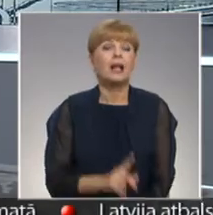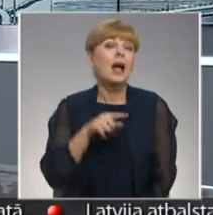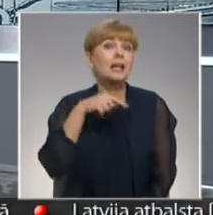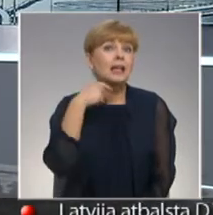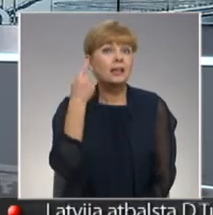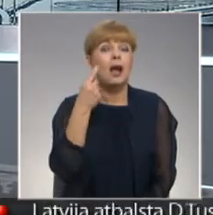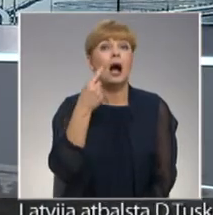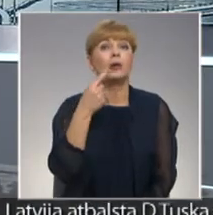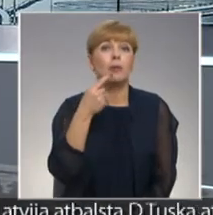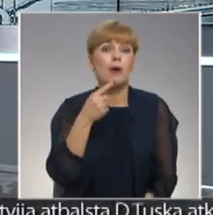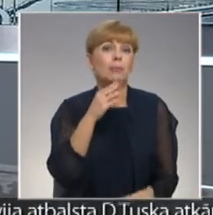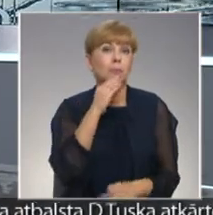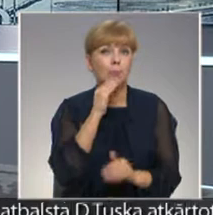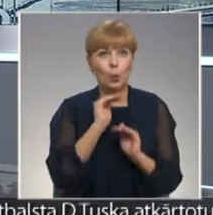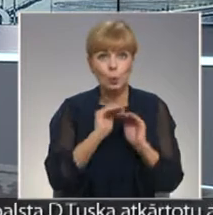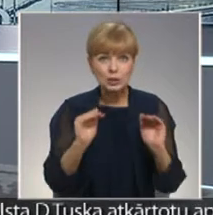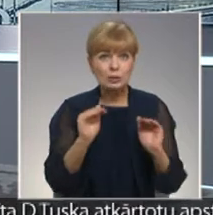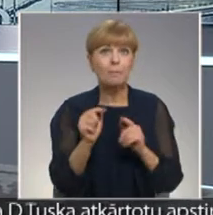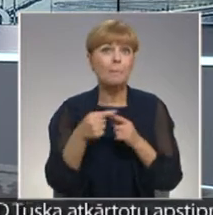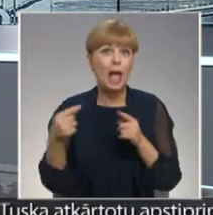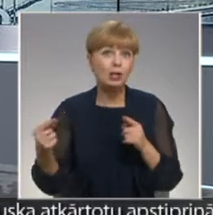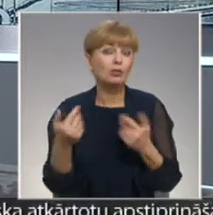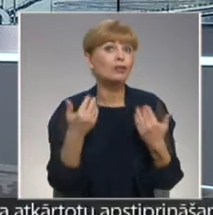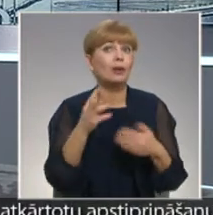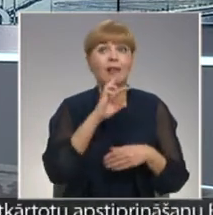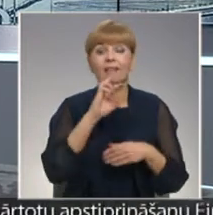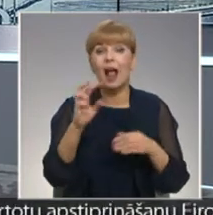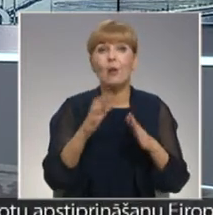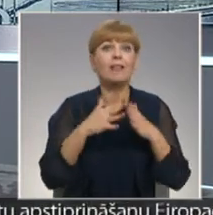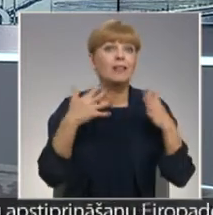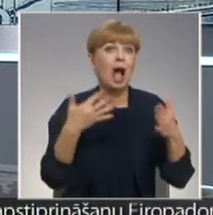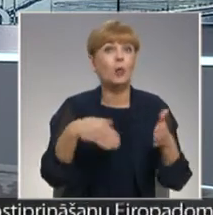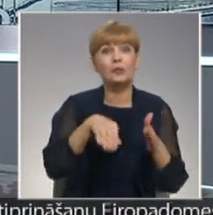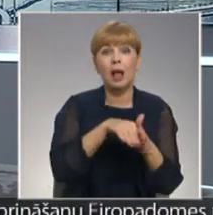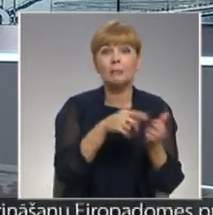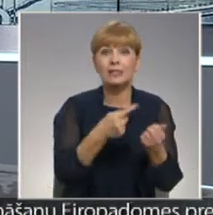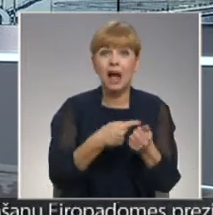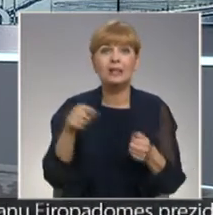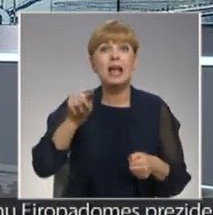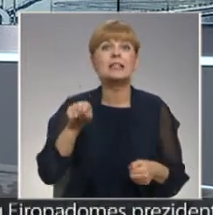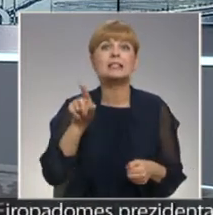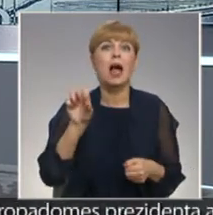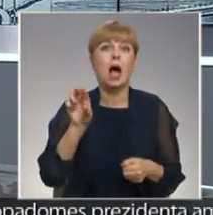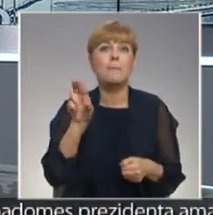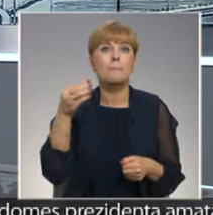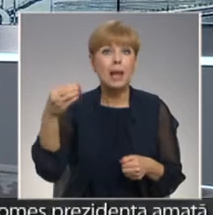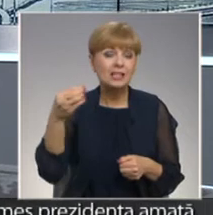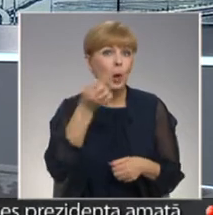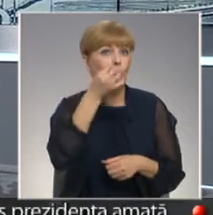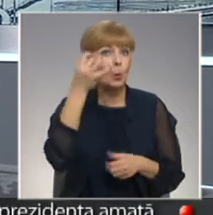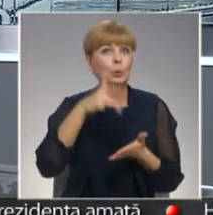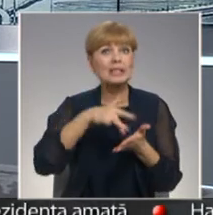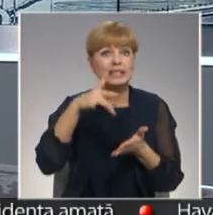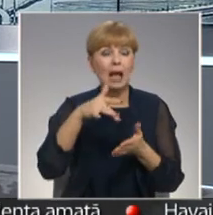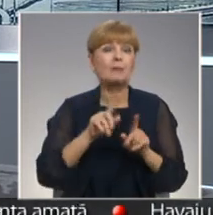Pēc ilgāka apsīkuma perioda šodien ar rekordlielu dalībnieku skaitu Slampas kultūras centrā aizvadīts Engures, Jaunpils un Tukuma novada